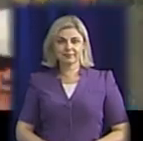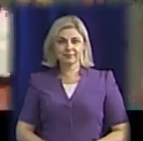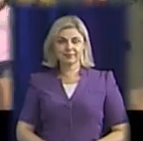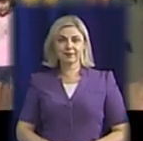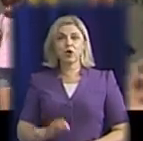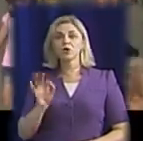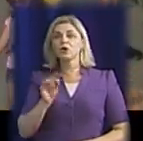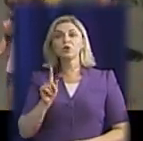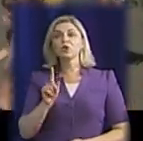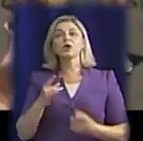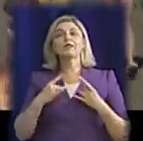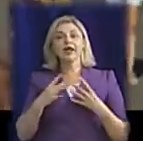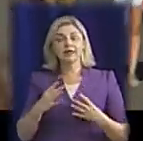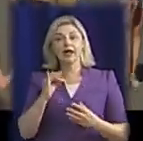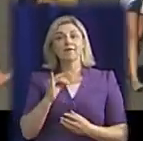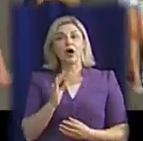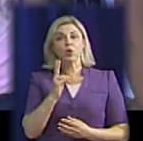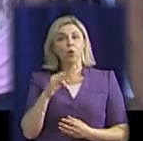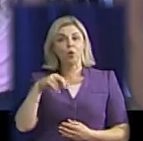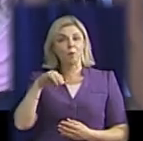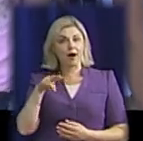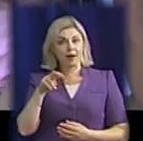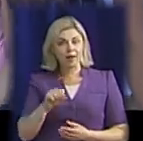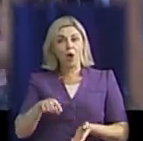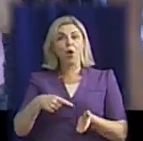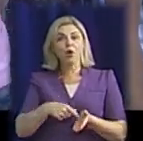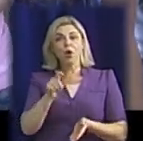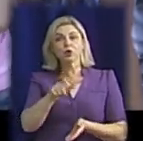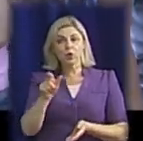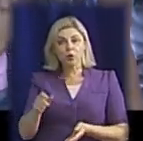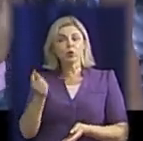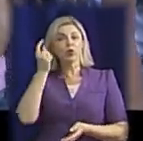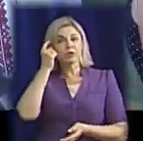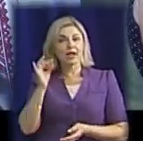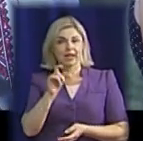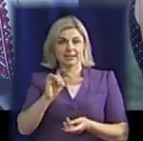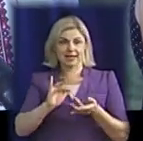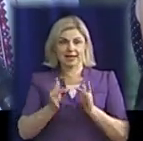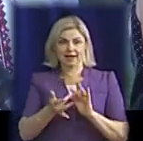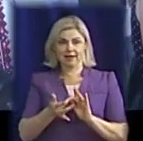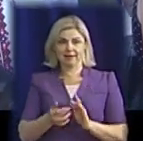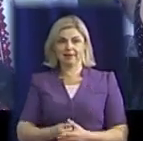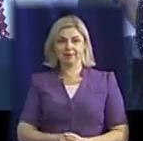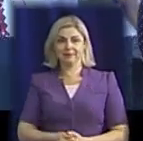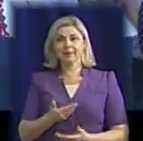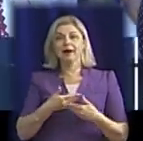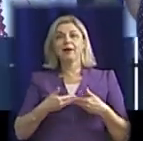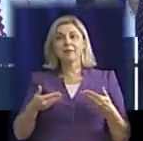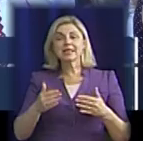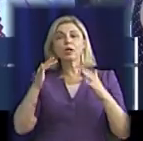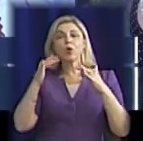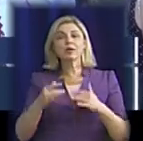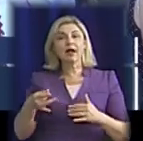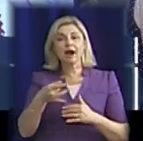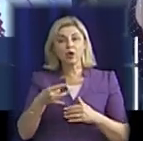Про те, що святкуватимуть Івана Купала, городяни та гості міста дізнавались переважно з інтернету. Ми з Снігурівського району,